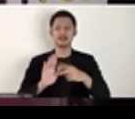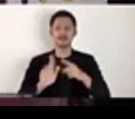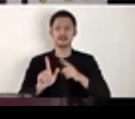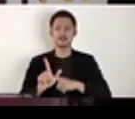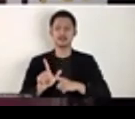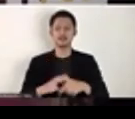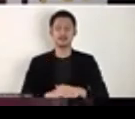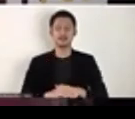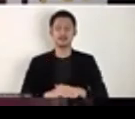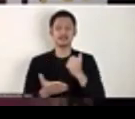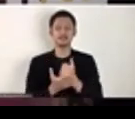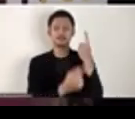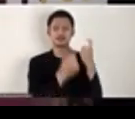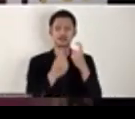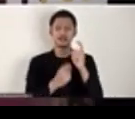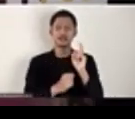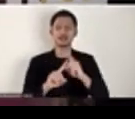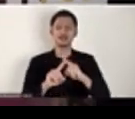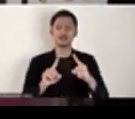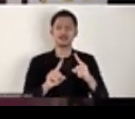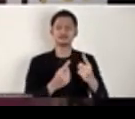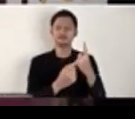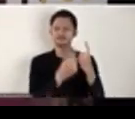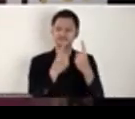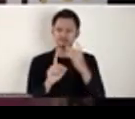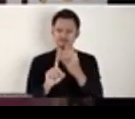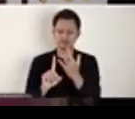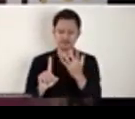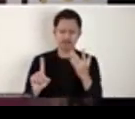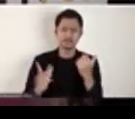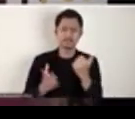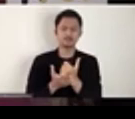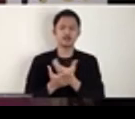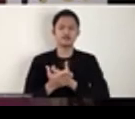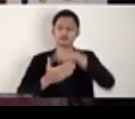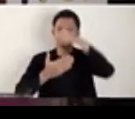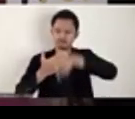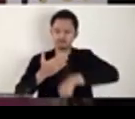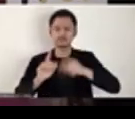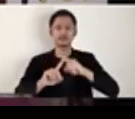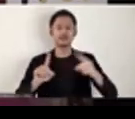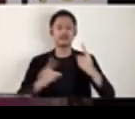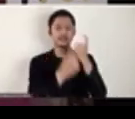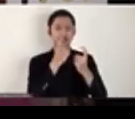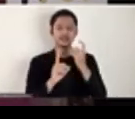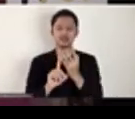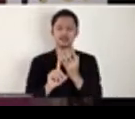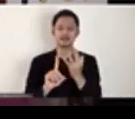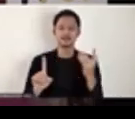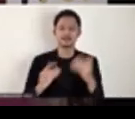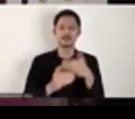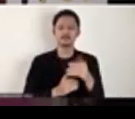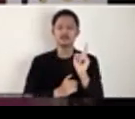lanjutan cuma ini sudah ada antrian pertanyaan berikutnya ini saya tadi pengen memperdalam pertanyaan tadi tapi ini ada pertanyaan berikutnya dari